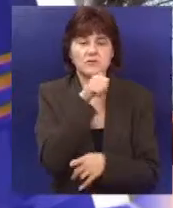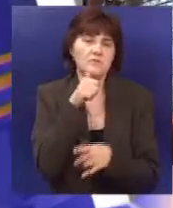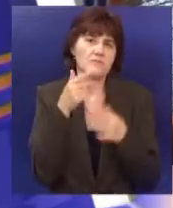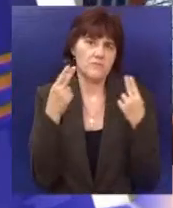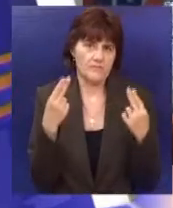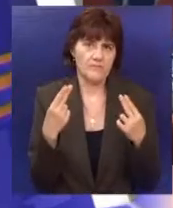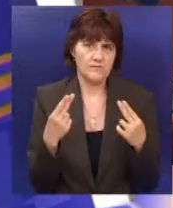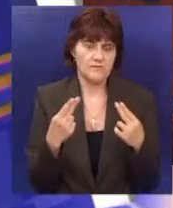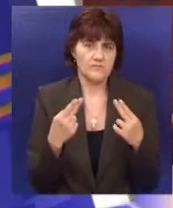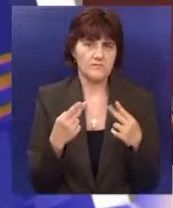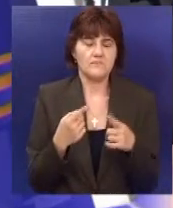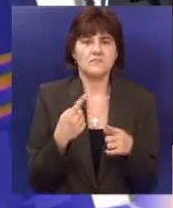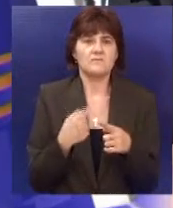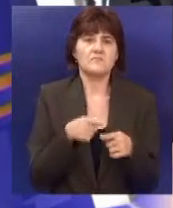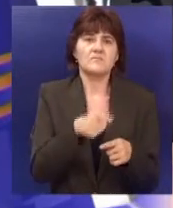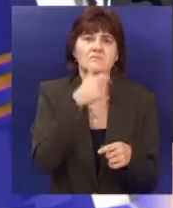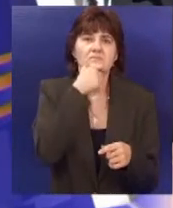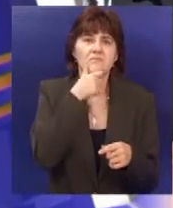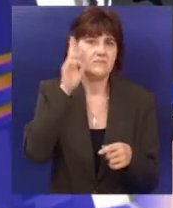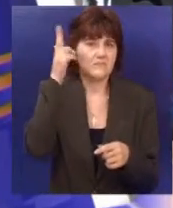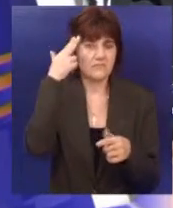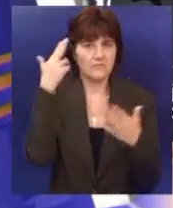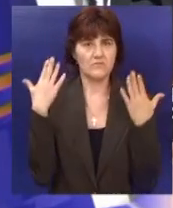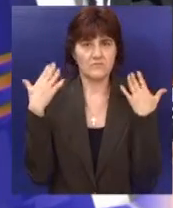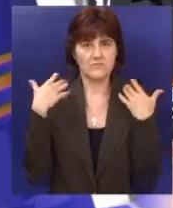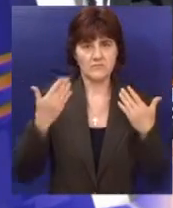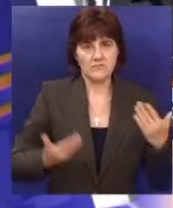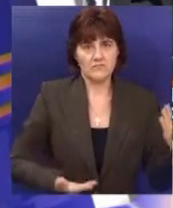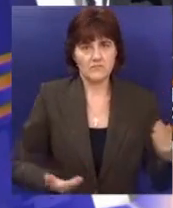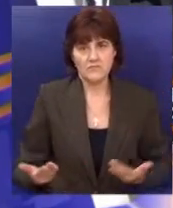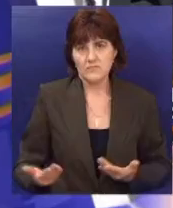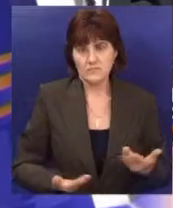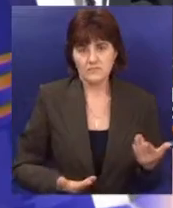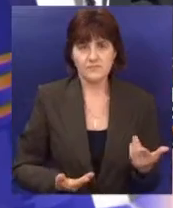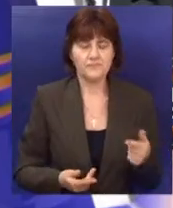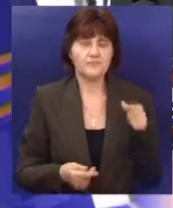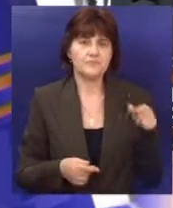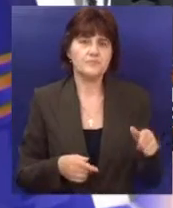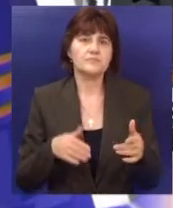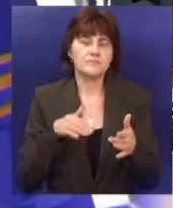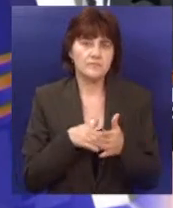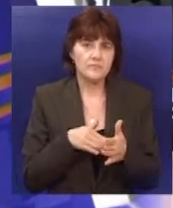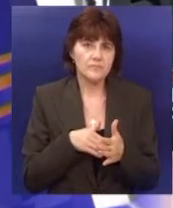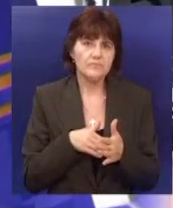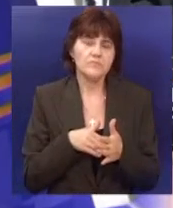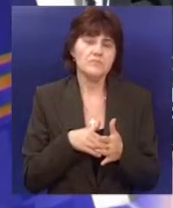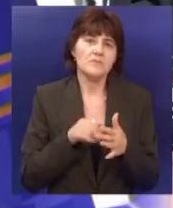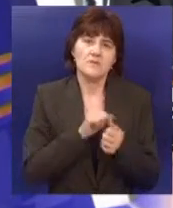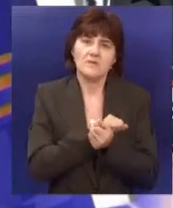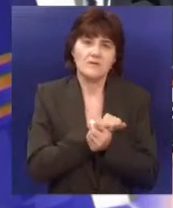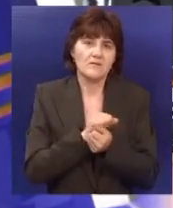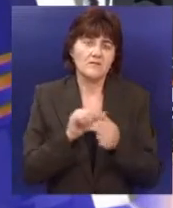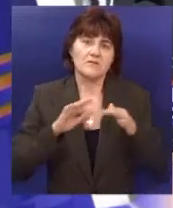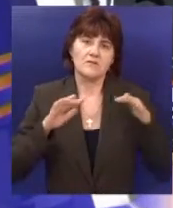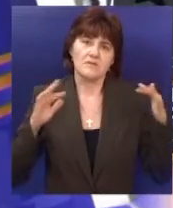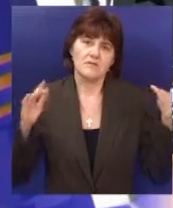da je ovo značajan projekat uređenja najstarije parkovske šume ovdje i mislim da smo projektom koji je Zavod za urbanizam uradio zapravo obuhvatili